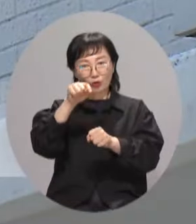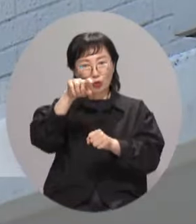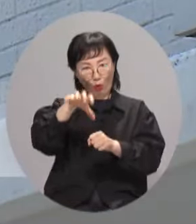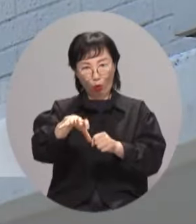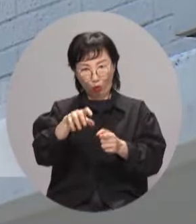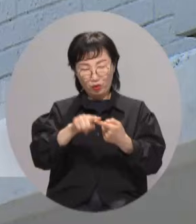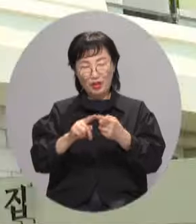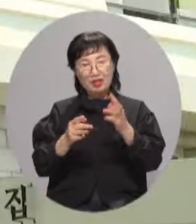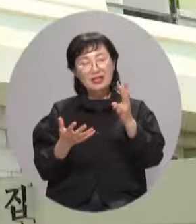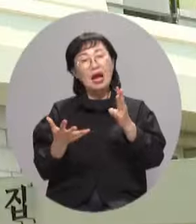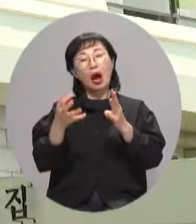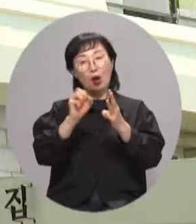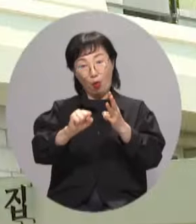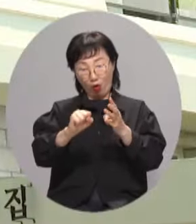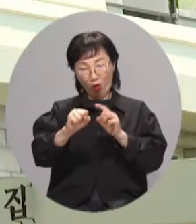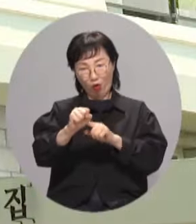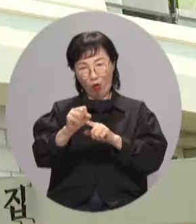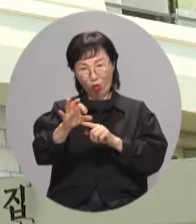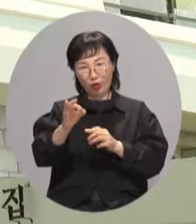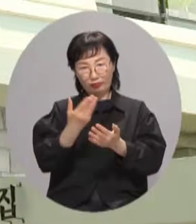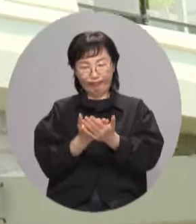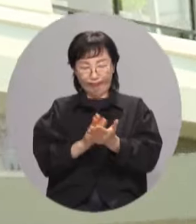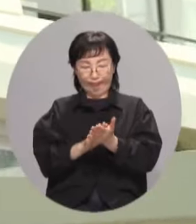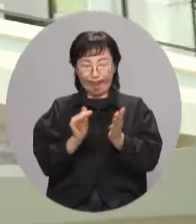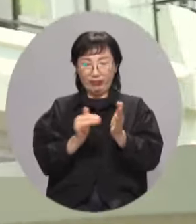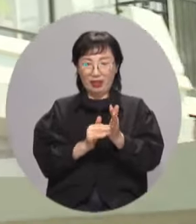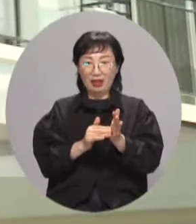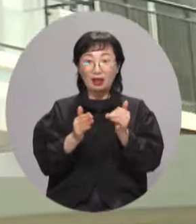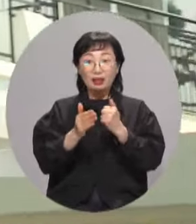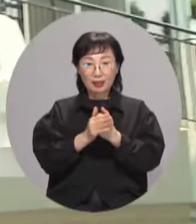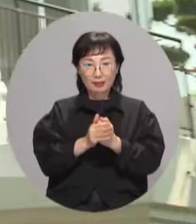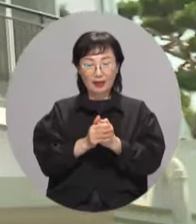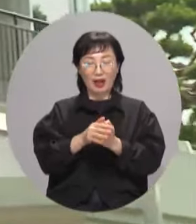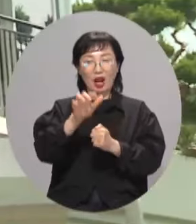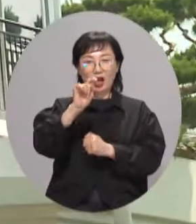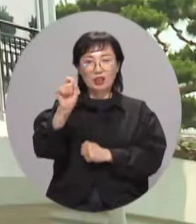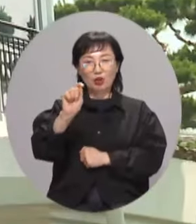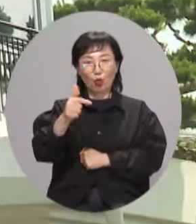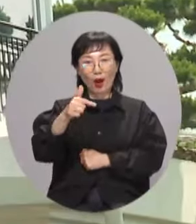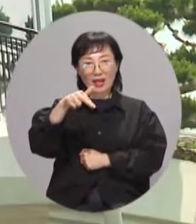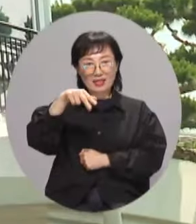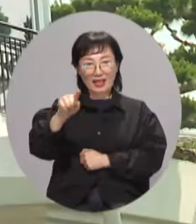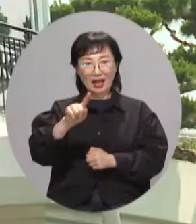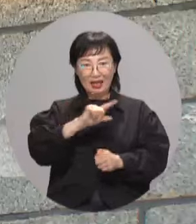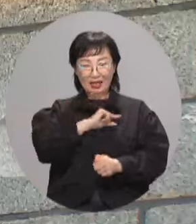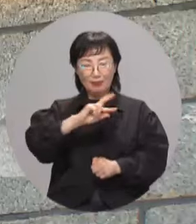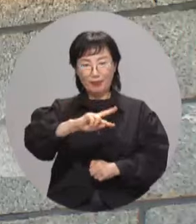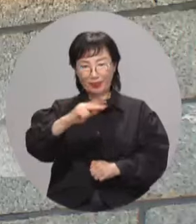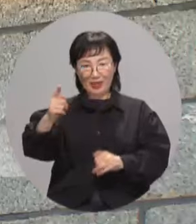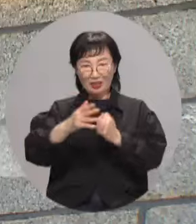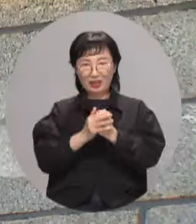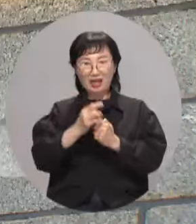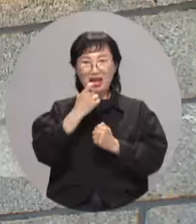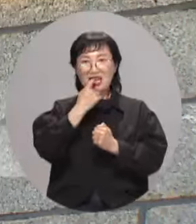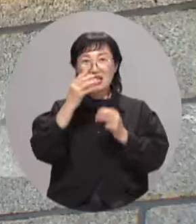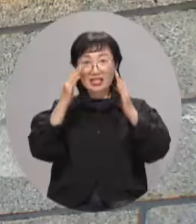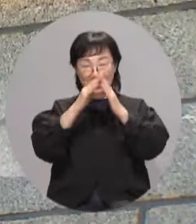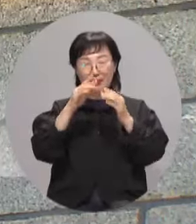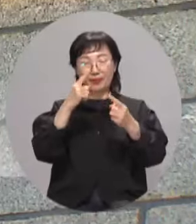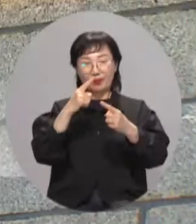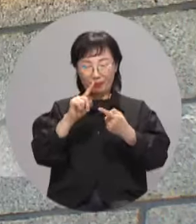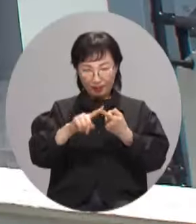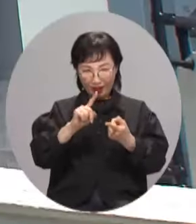원. 관사라는 딱딱한 명칭을 대신할 이름도 새로 지었습니다. 모습 그대로 하얀 양옥집,